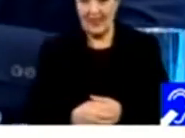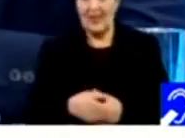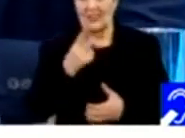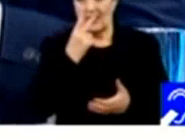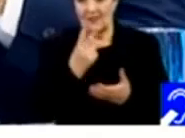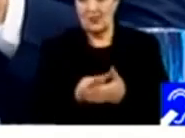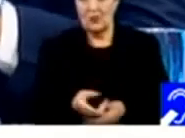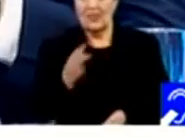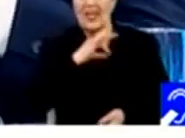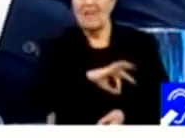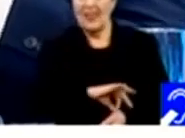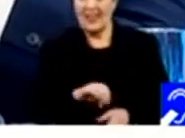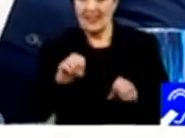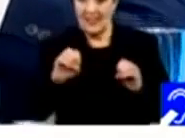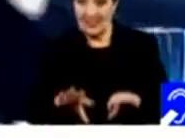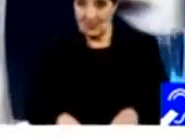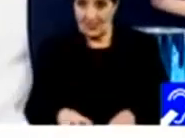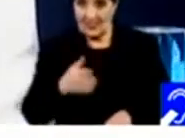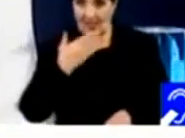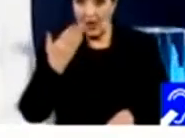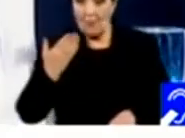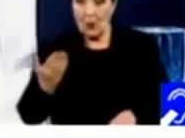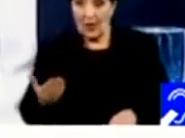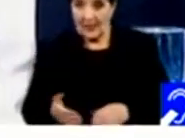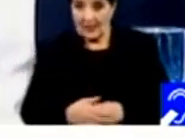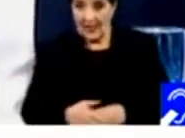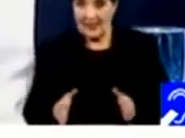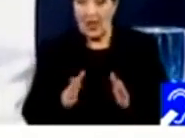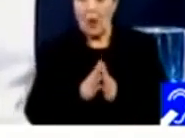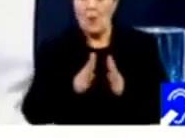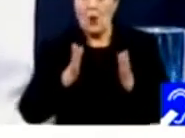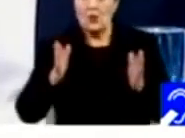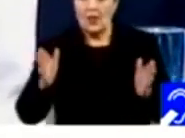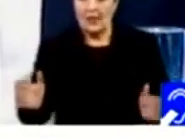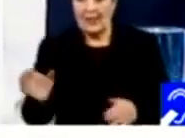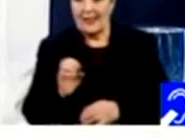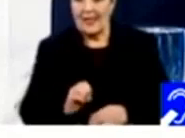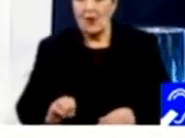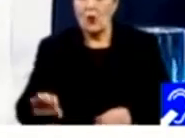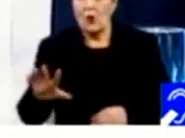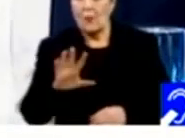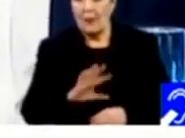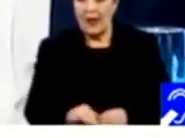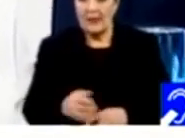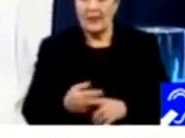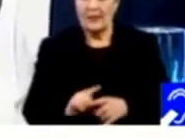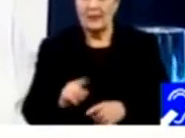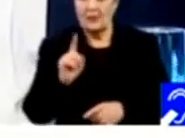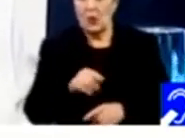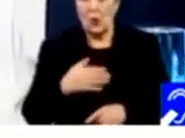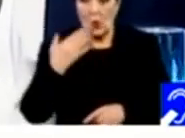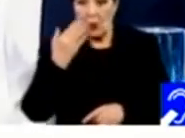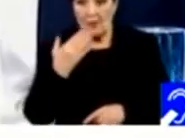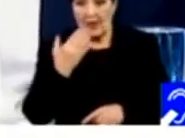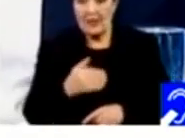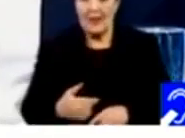efectele acelei decizii. Eu m-am raportat și m-am racordat la o majoritate europeană. Acolo au votat francezii, au votat românii, au